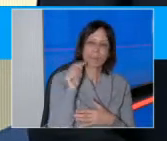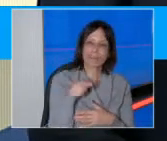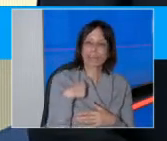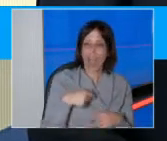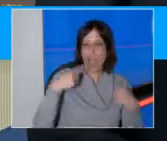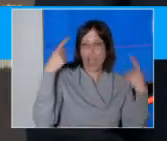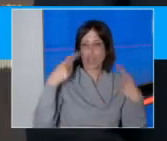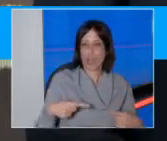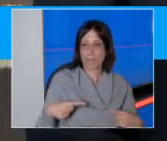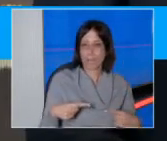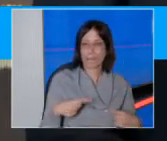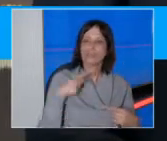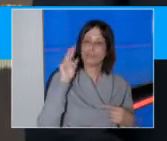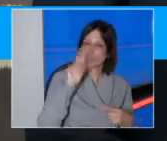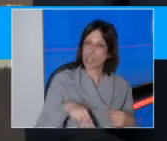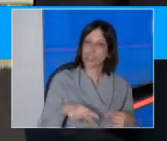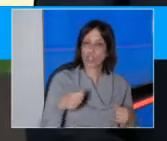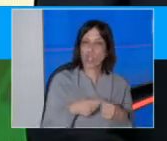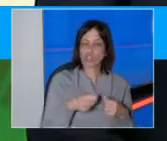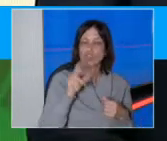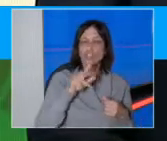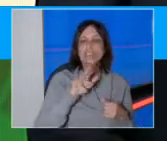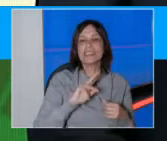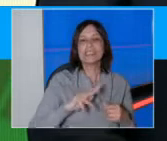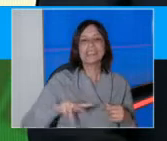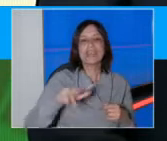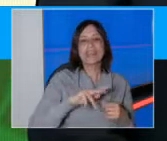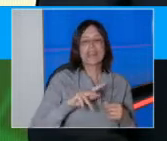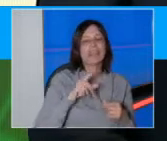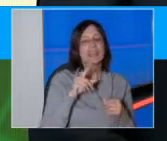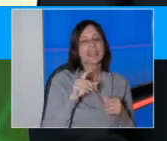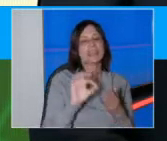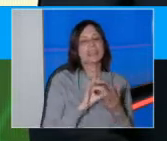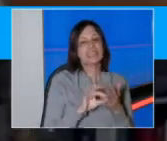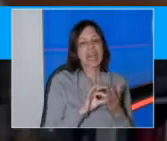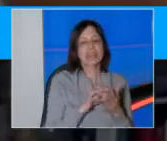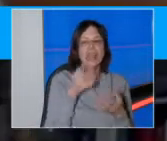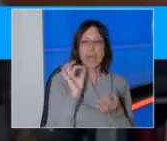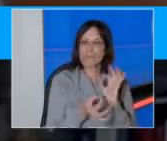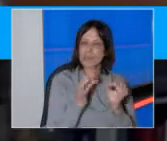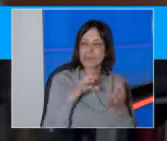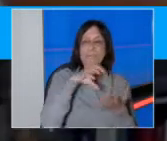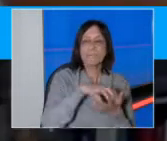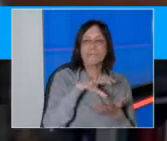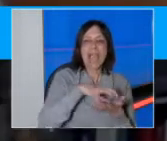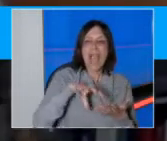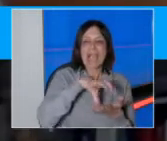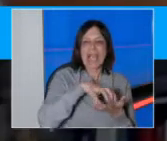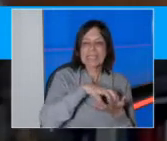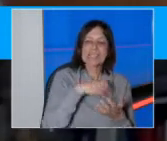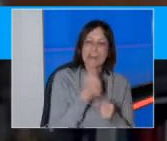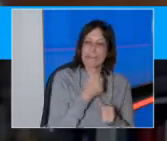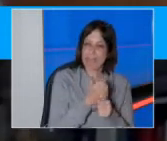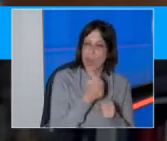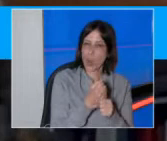היום, יש קשר, יש צוות במשרד המשפטים שמרכז את הפעילות בעקבות חוק הפללת